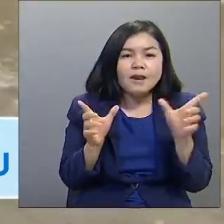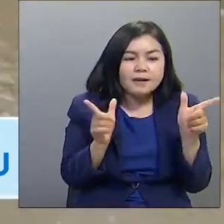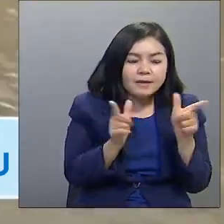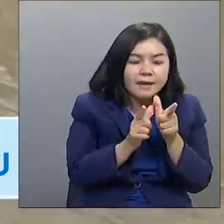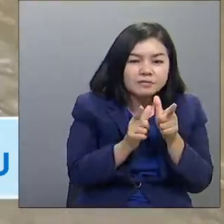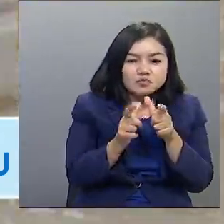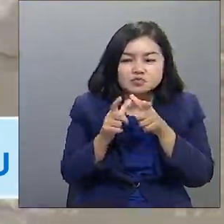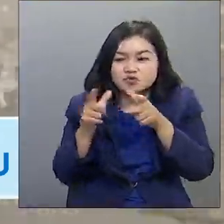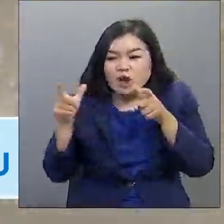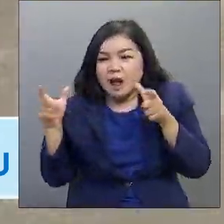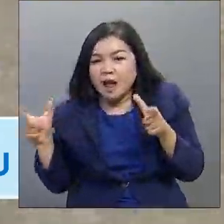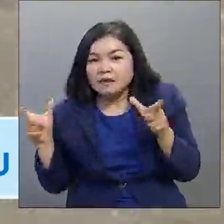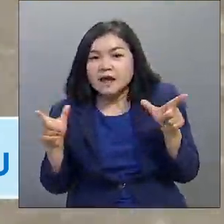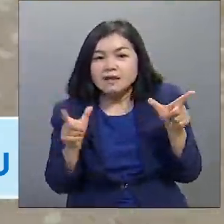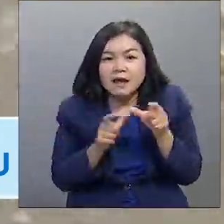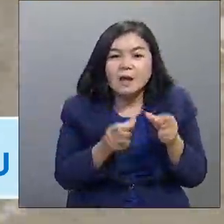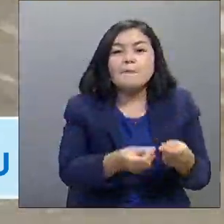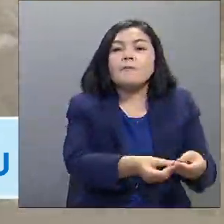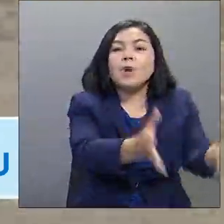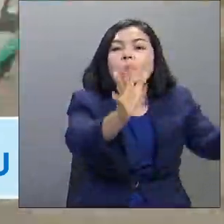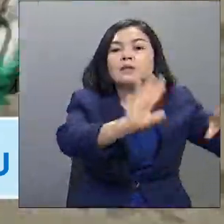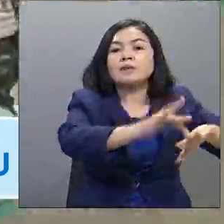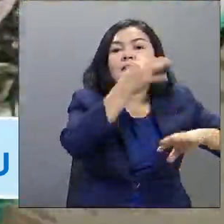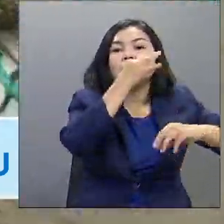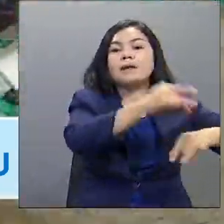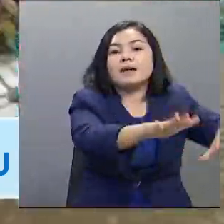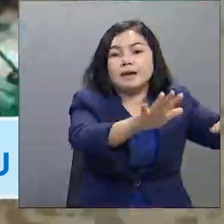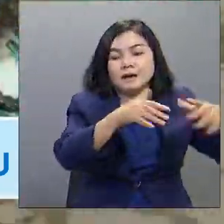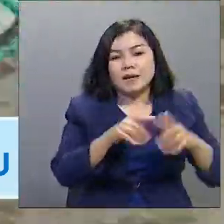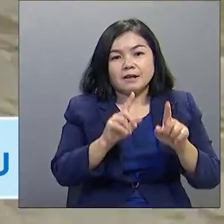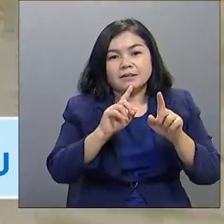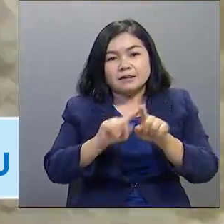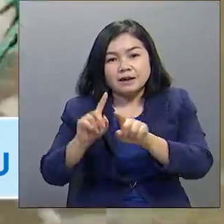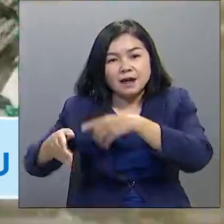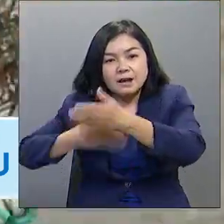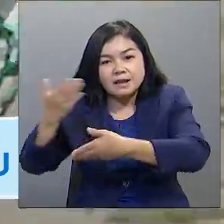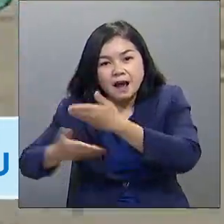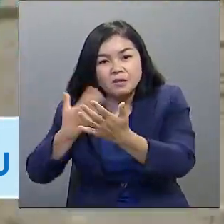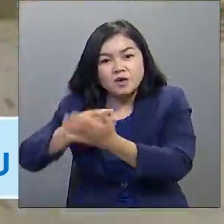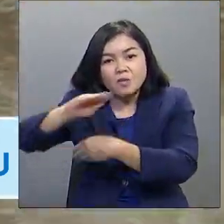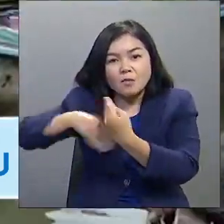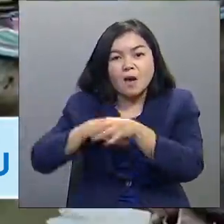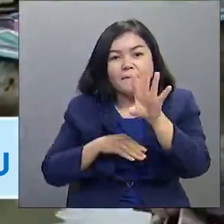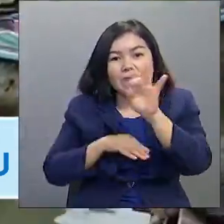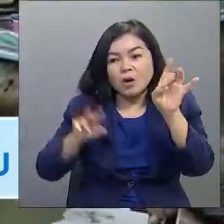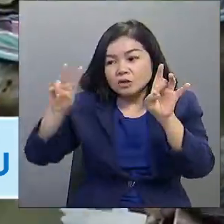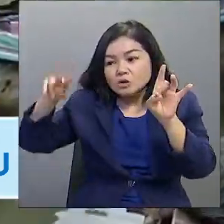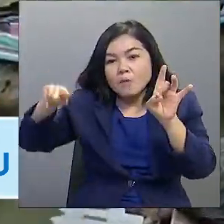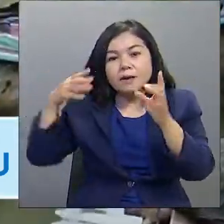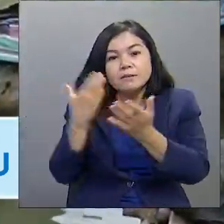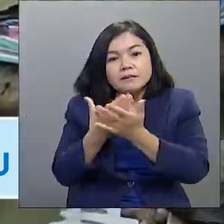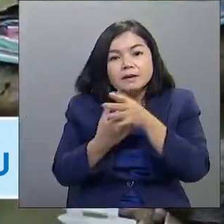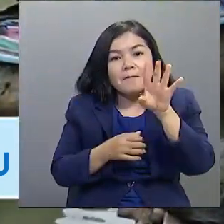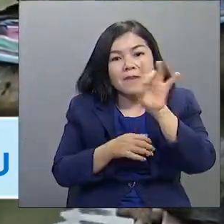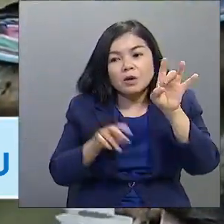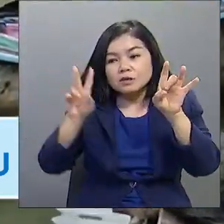ถ้ายังเจอปูม้าที่ตัวเล็กอยู่เขาก็จะนำไปปล่อยคืนสู่ทะเลค่ะ แต่ละเที่ยวจะได้กลับมาขายมีรายได้เนี่ย800-2,000 บาทนะคะบางส่ว